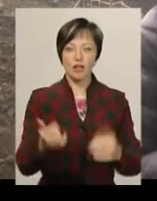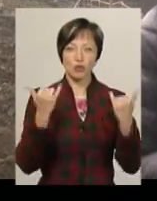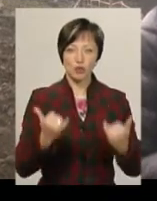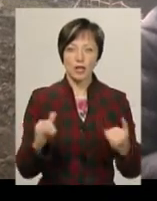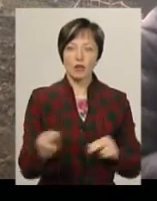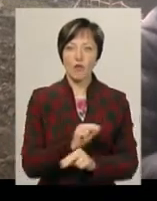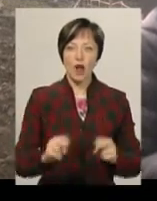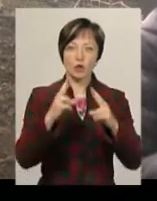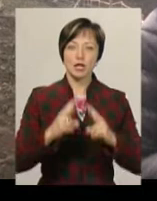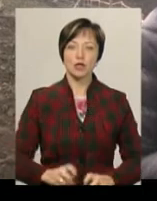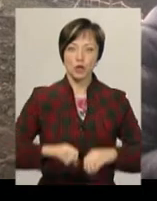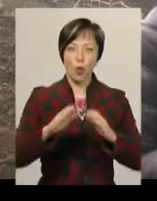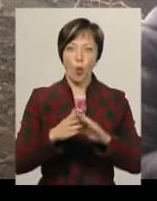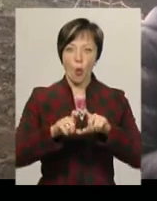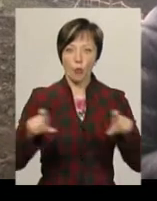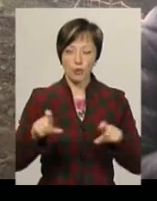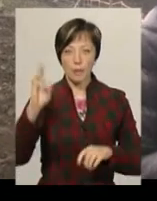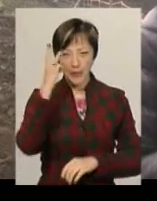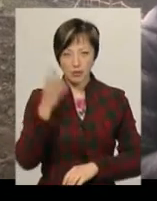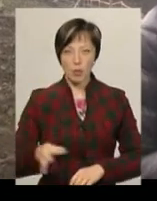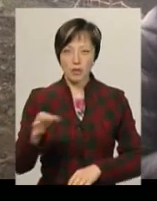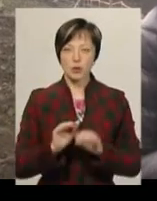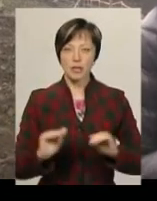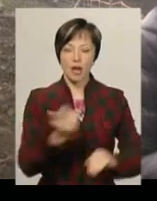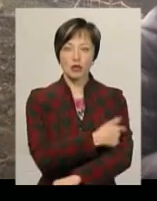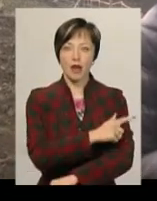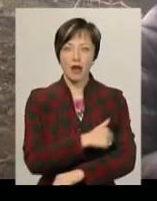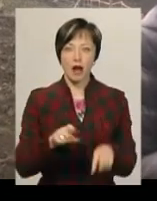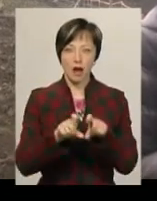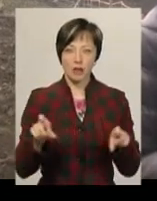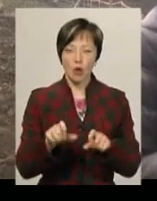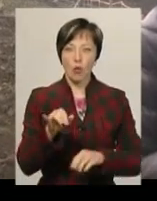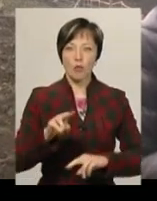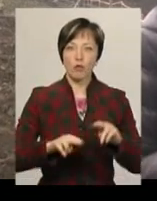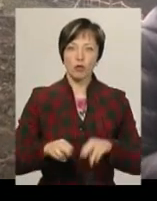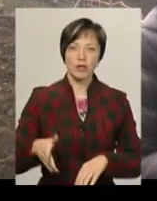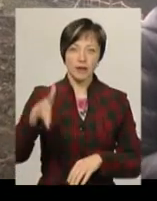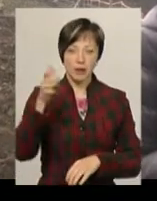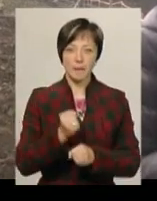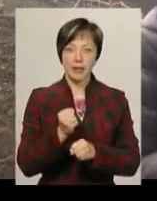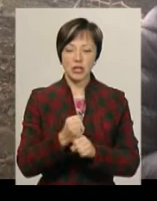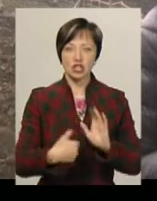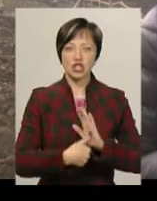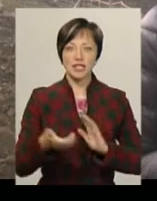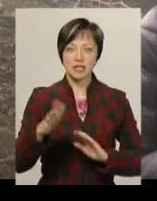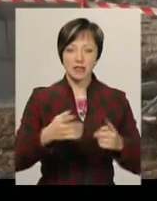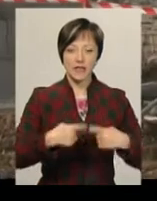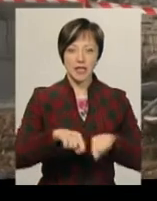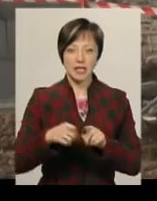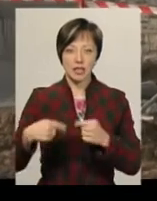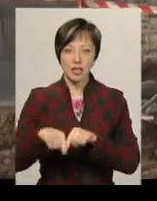сучасний лікувально-діагностичний корпус Хмельницької обласної дитячої лікарні. У будівлі функціонуватиме 6